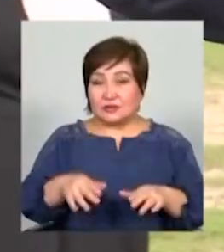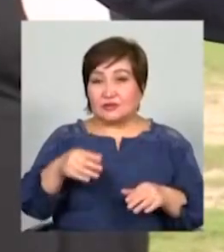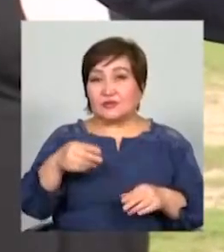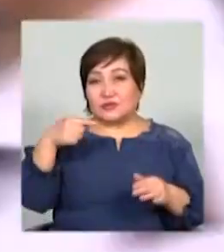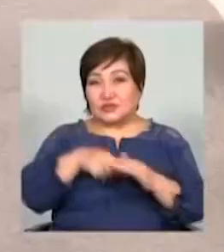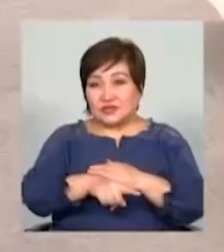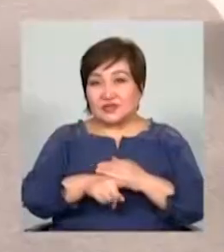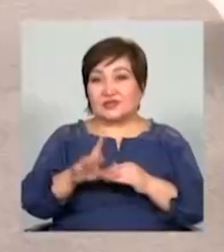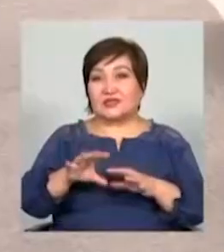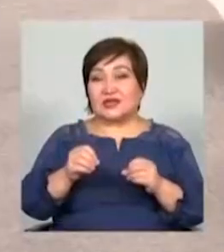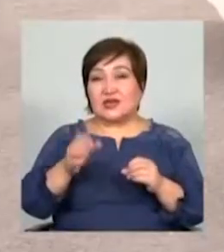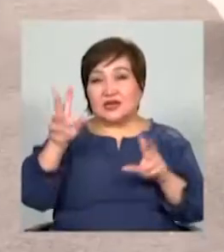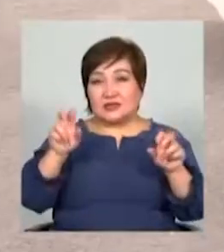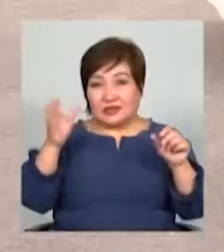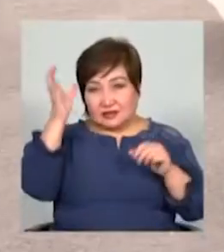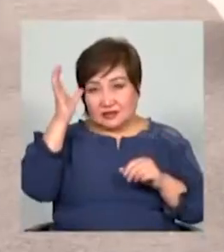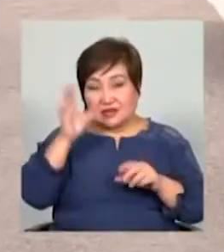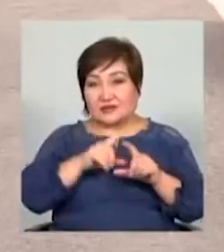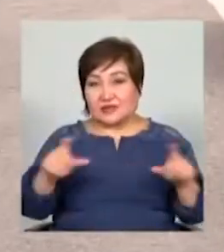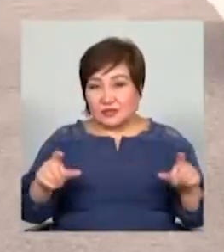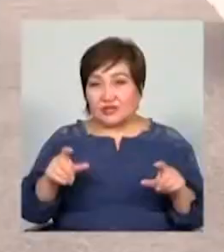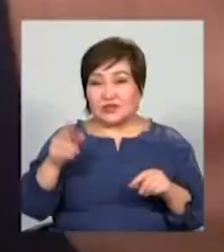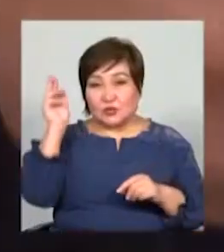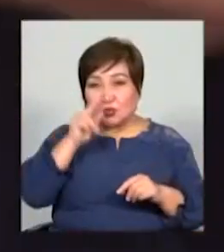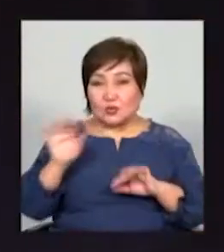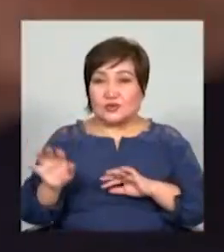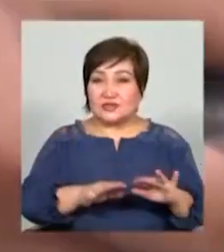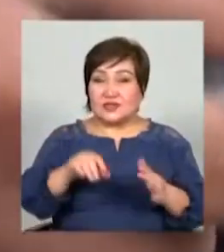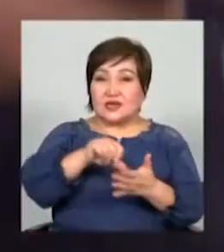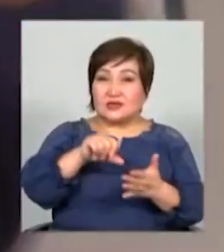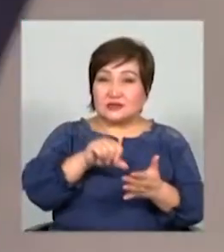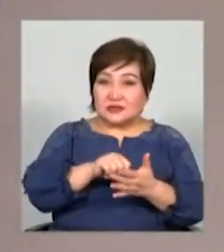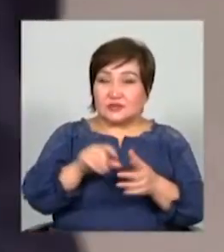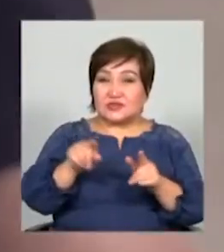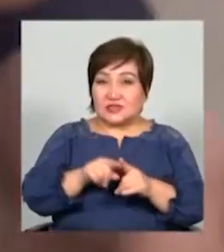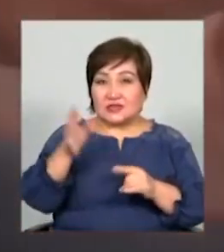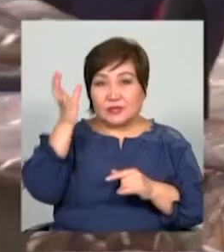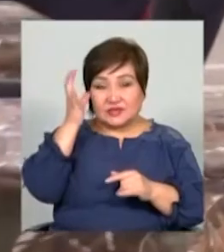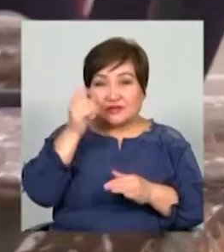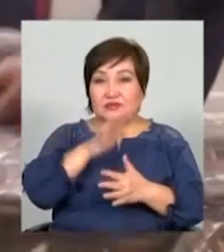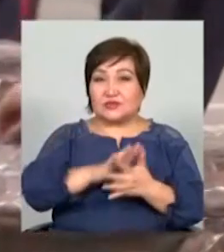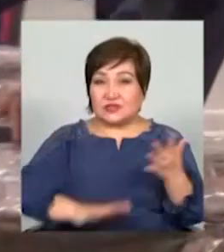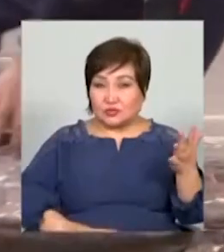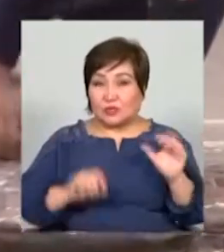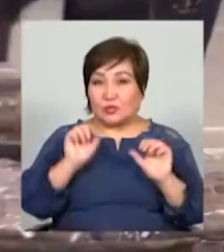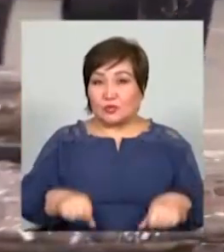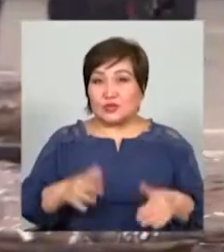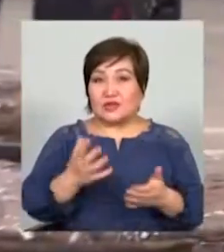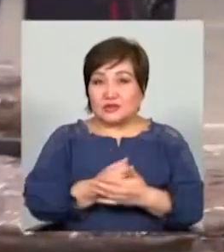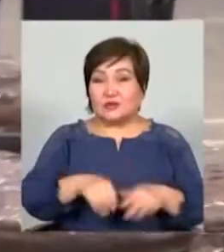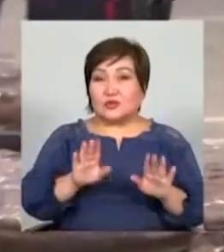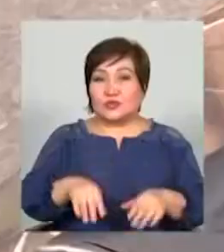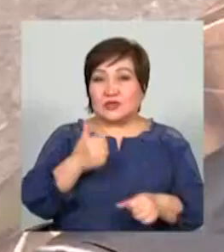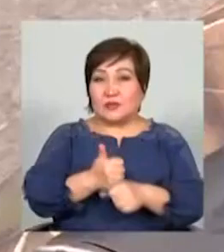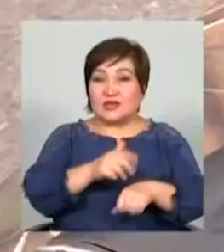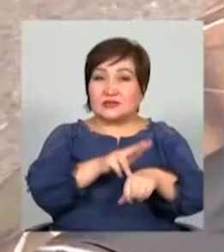кадеттері аталған академияның оқу үрдісіне қатысып, мектептен кейінгі білімдерін әрі қарай жалғастыруға мүмкіндік алады. Сонымен қатар өңірдің бас